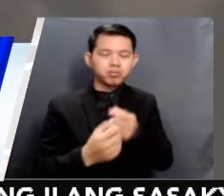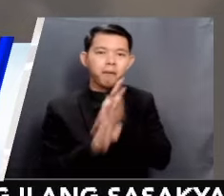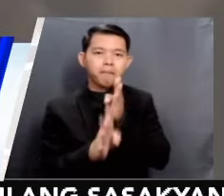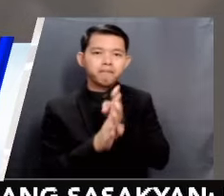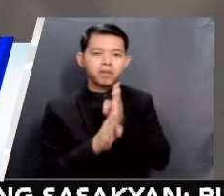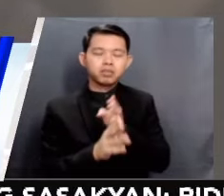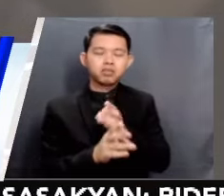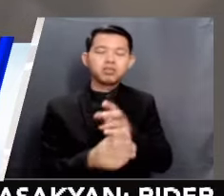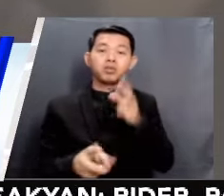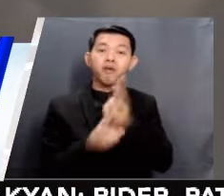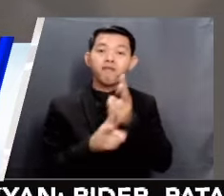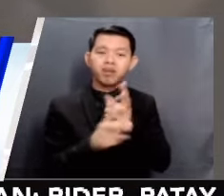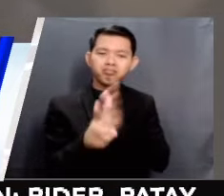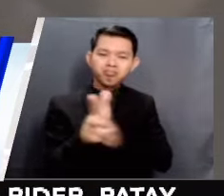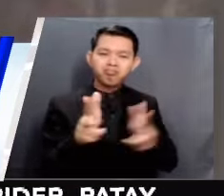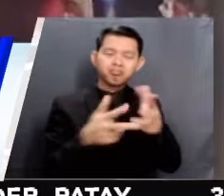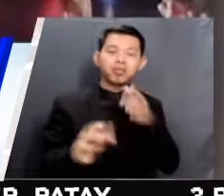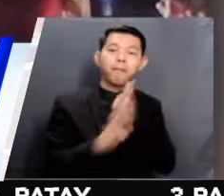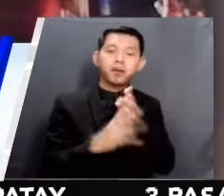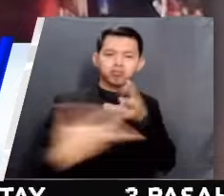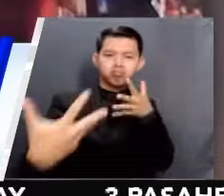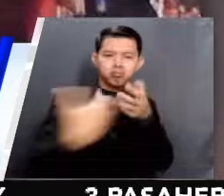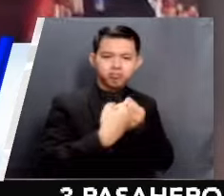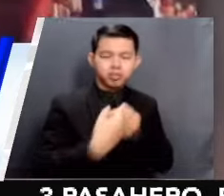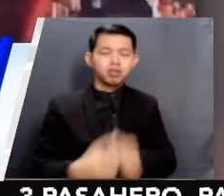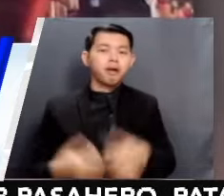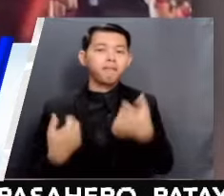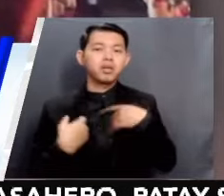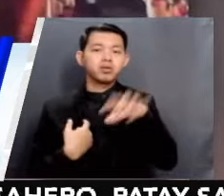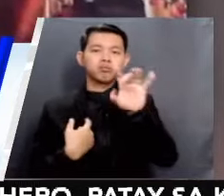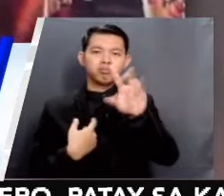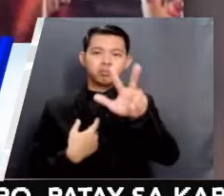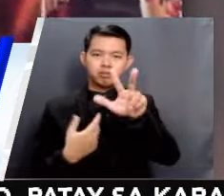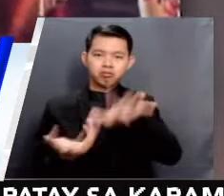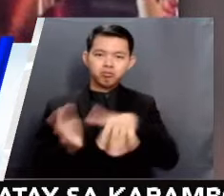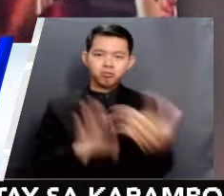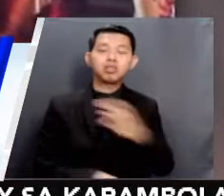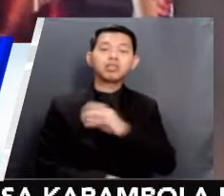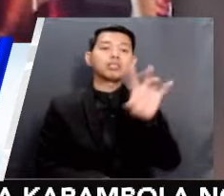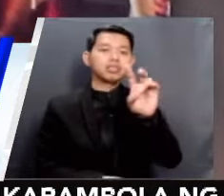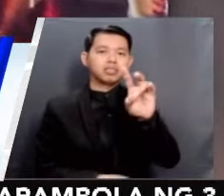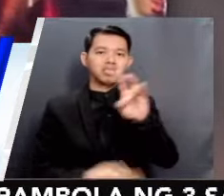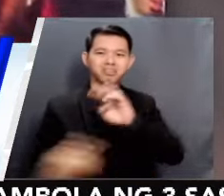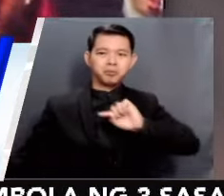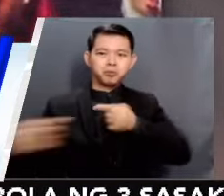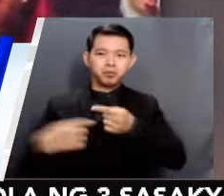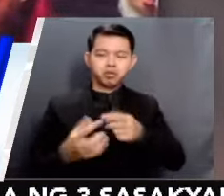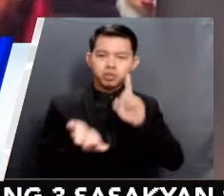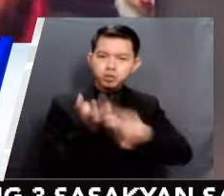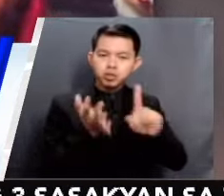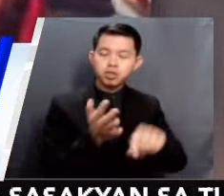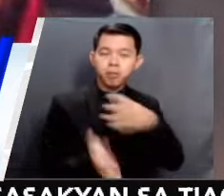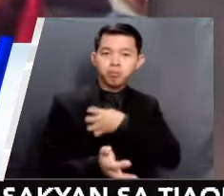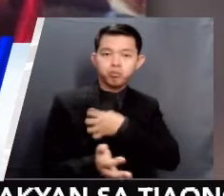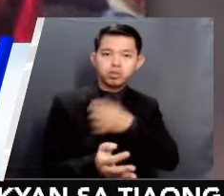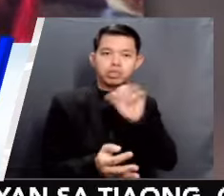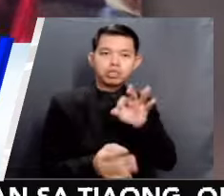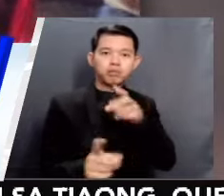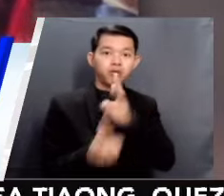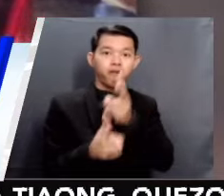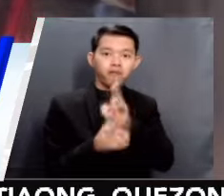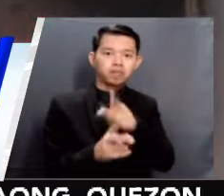van. Maliban sa nasawi, may 7 pang sugatan. Inaalam pa ng PNP kung kolorum ang van na may mga sakay na pasahero. Tumagi